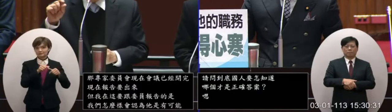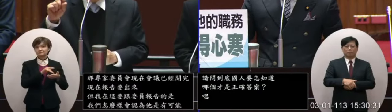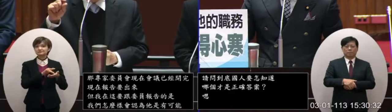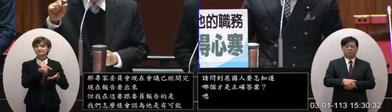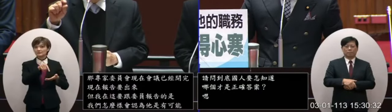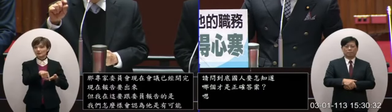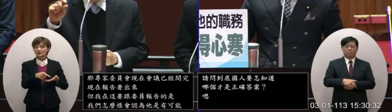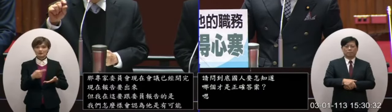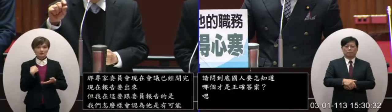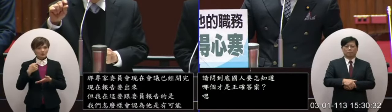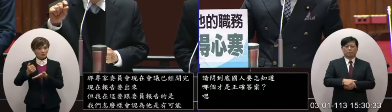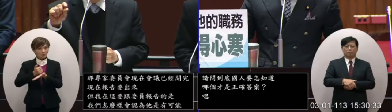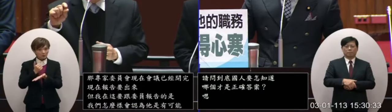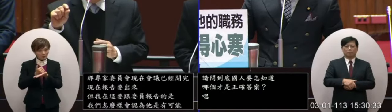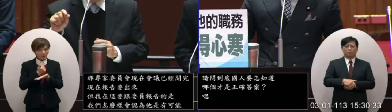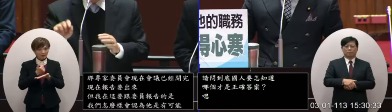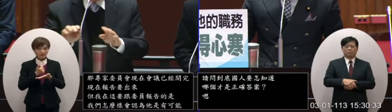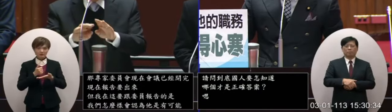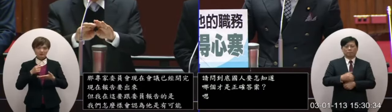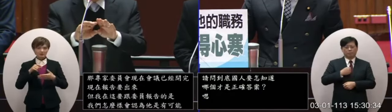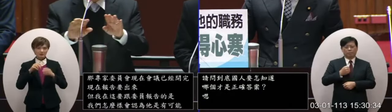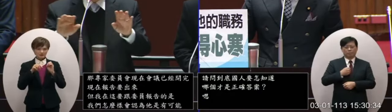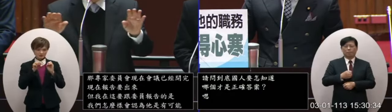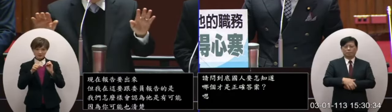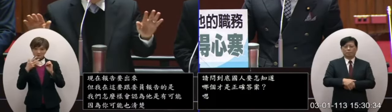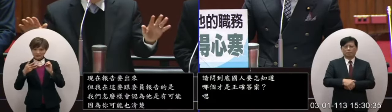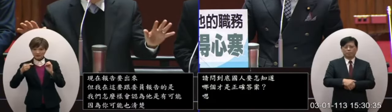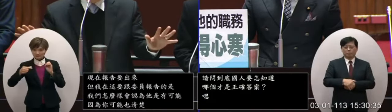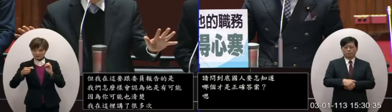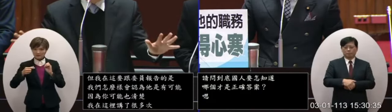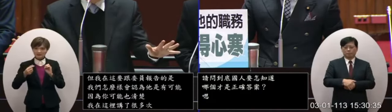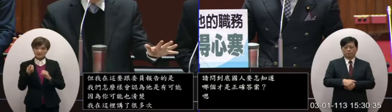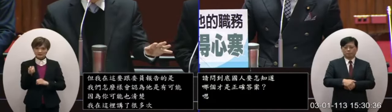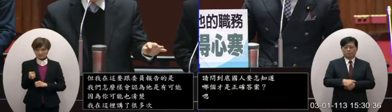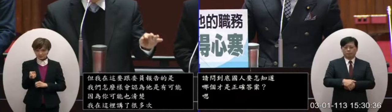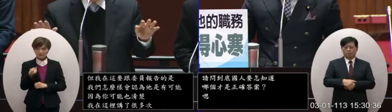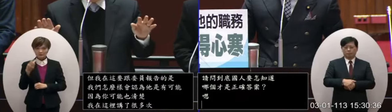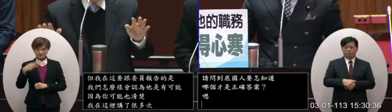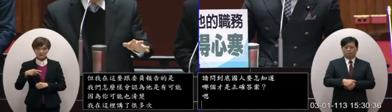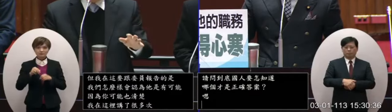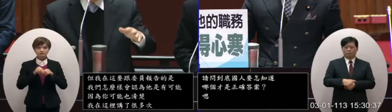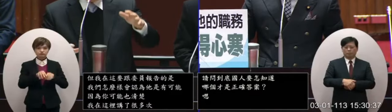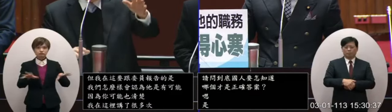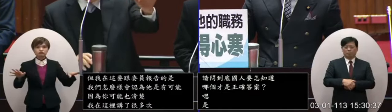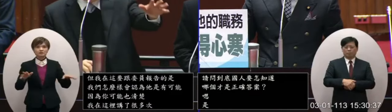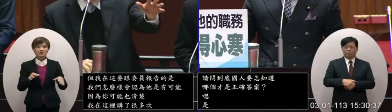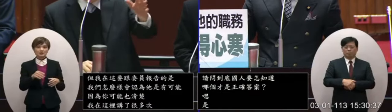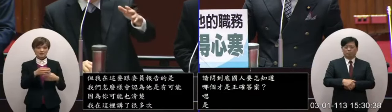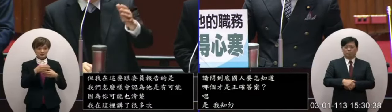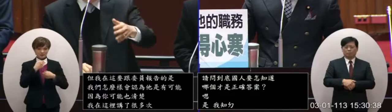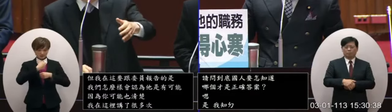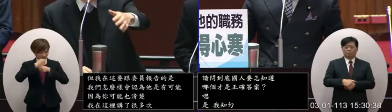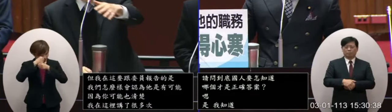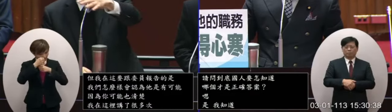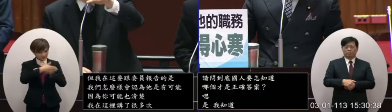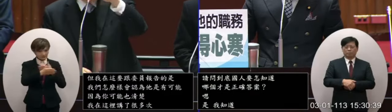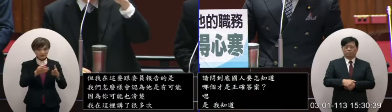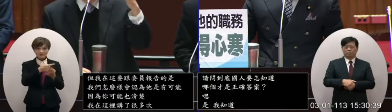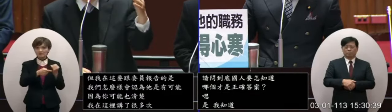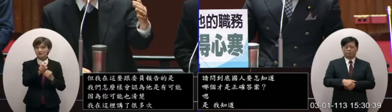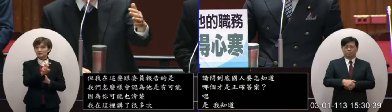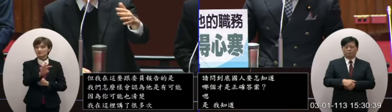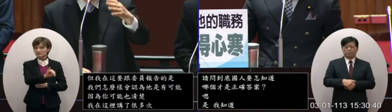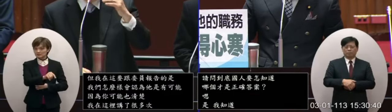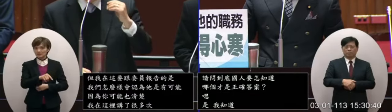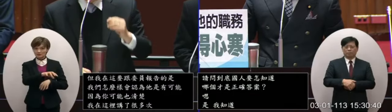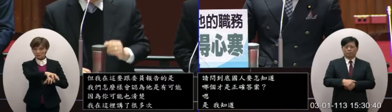后，它只有0.8公克的量， 我知道， 然后散布在20几个实验室。那我们在上游所有的样本